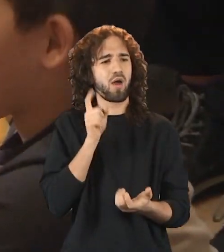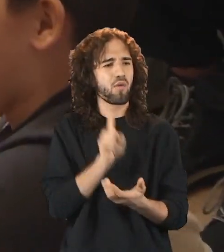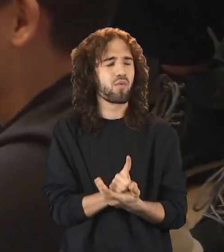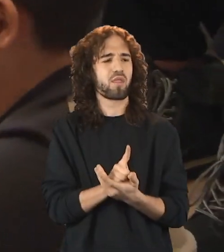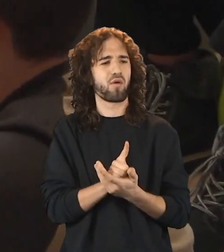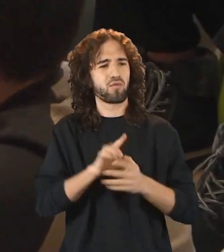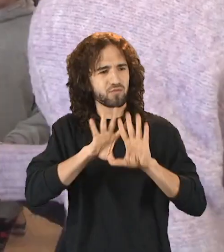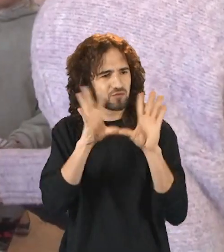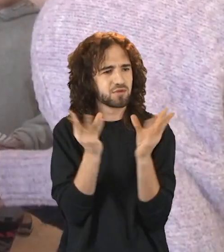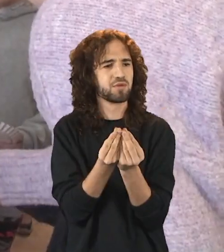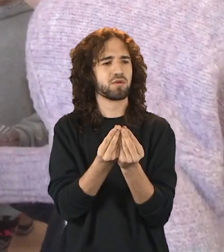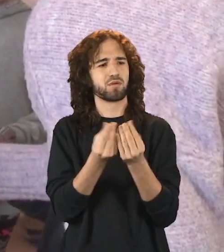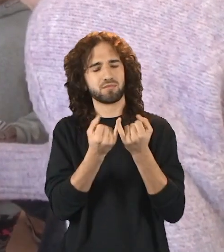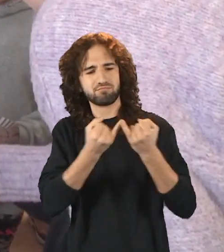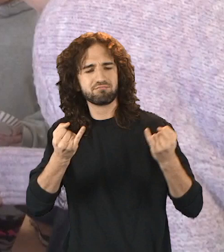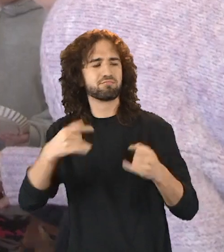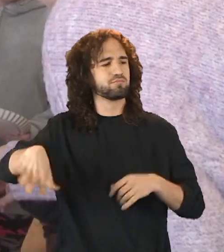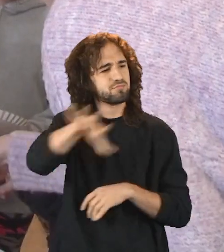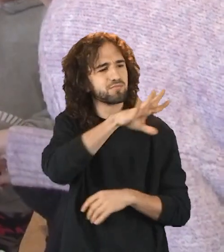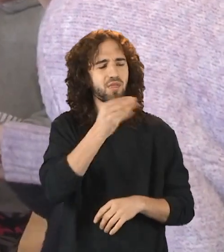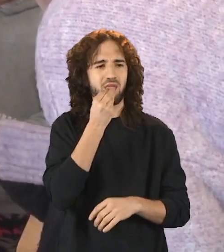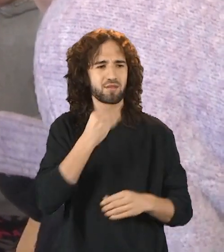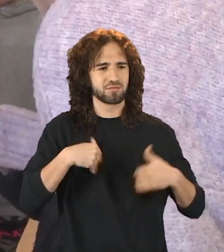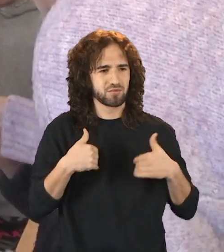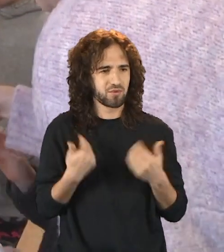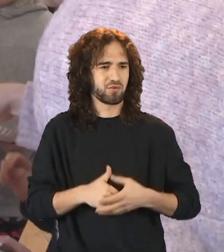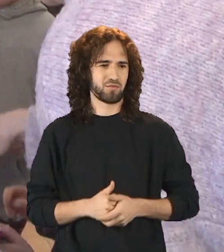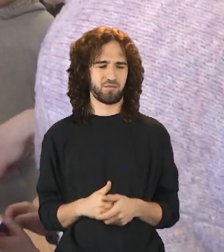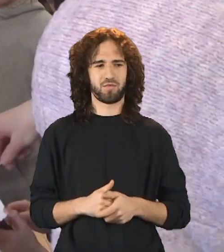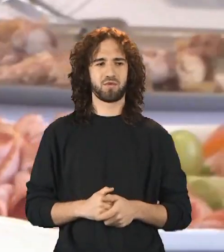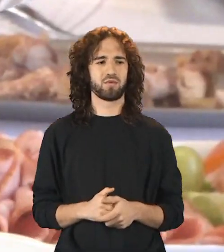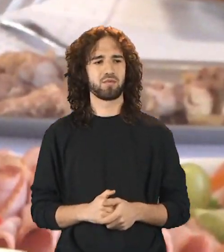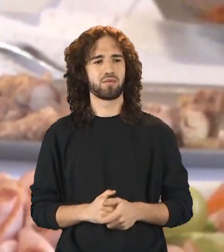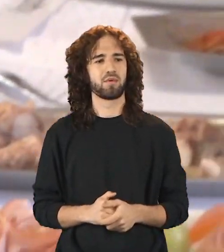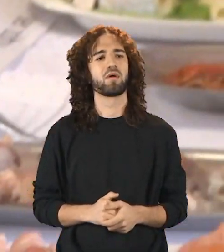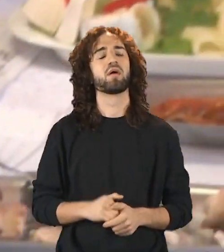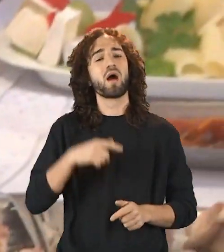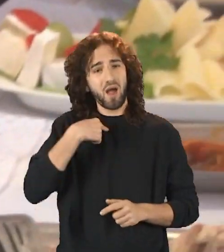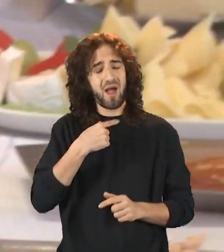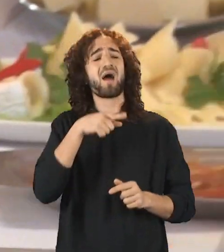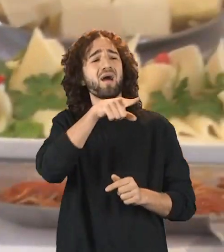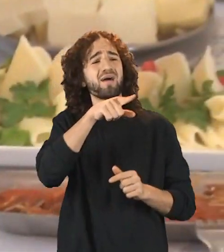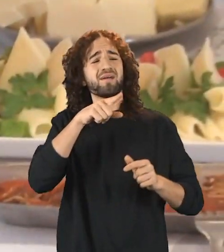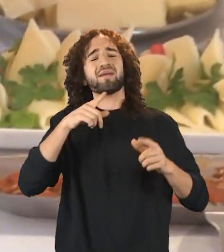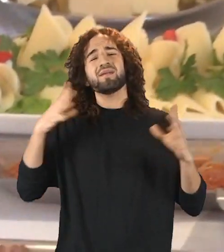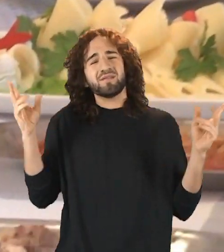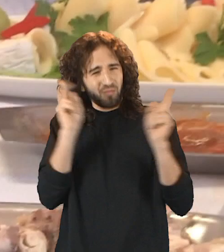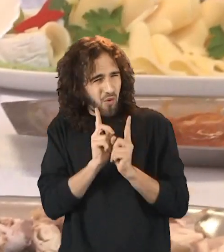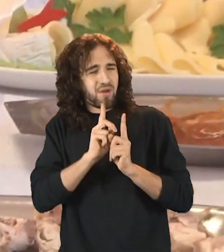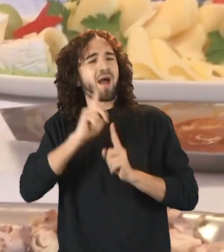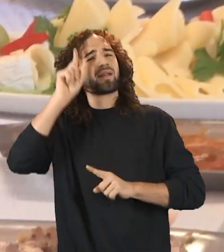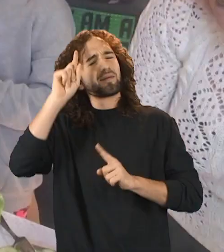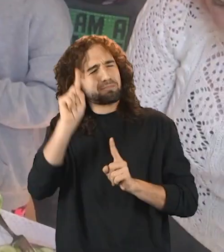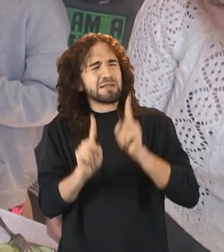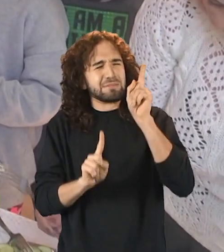wszystkich tutaj pociągnąć na stołówkę. Takie inicjatywy zdarzają się sporadycznie w ciągu roku. Ale mamy te